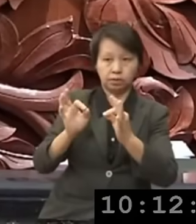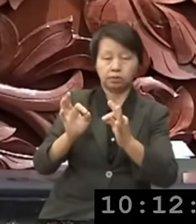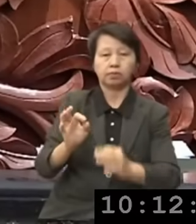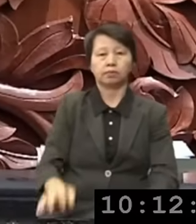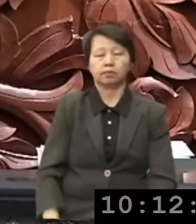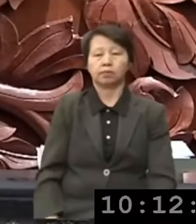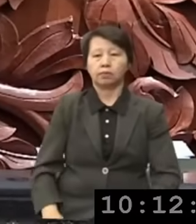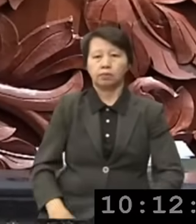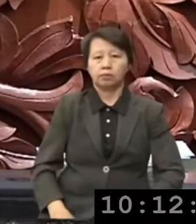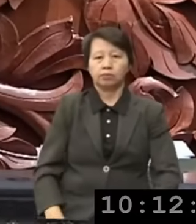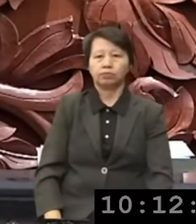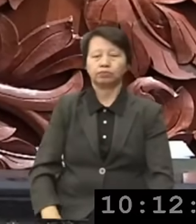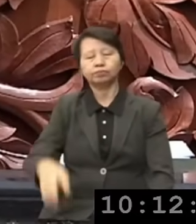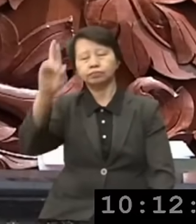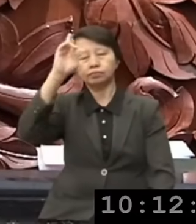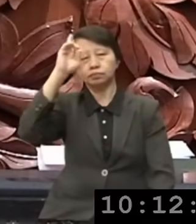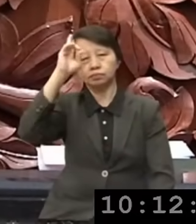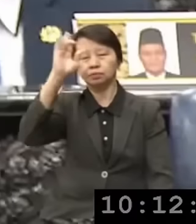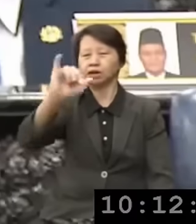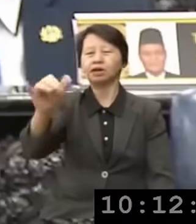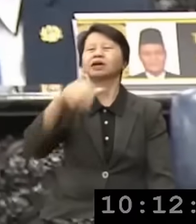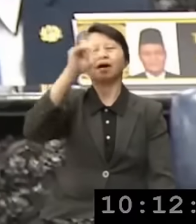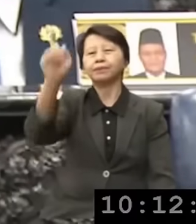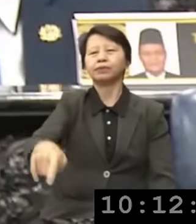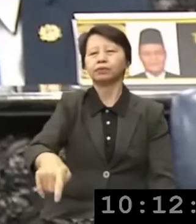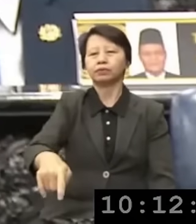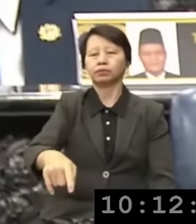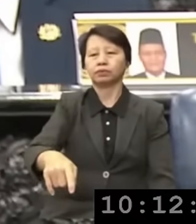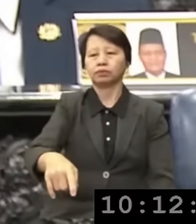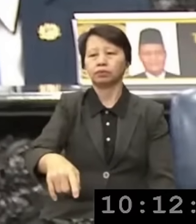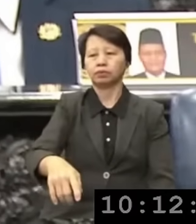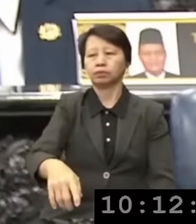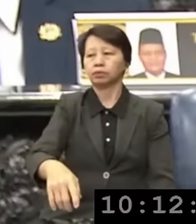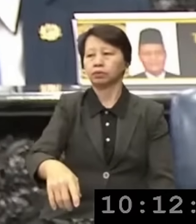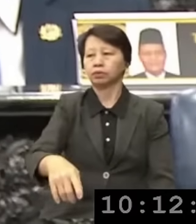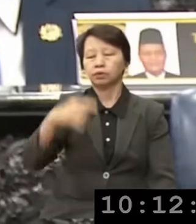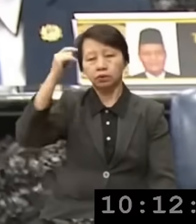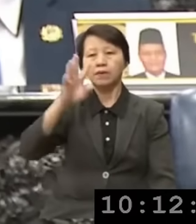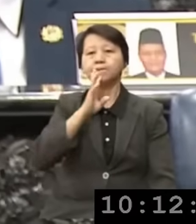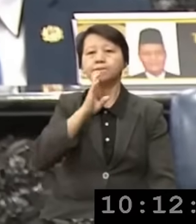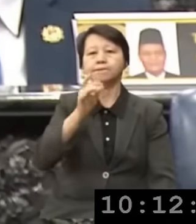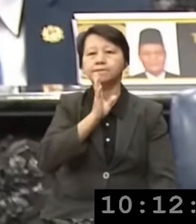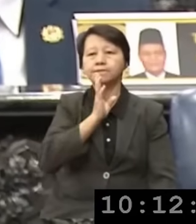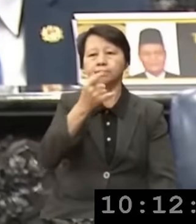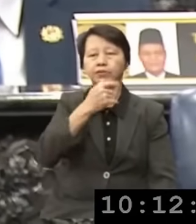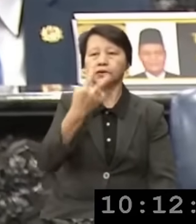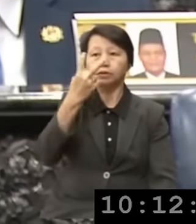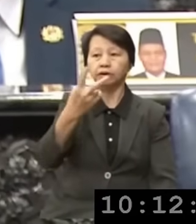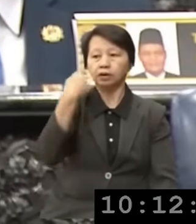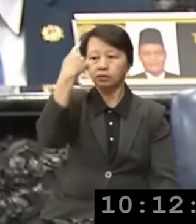kalau isu sama perkara yang sama tapi alasan yang tuan speaker beritahu tadi sebab tidak memandang muka